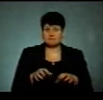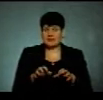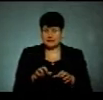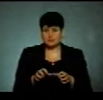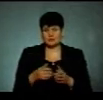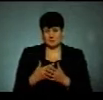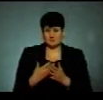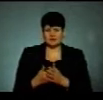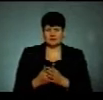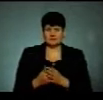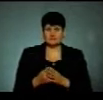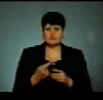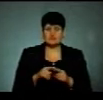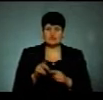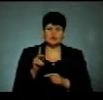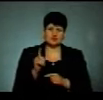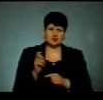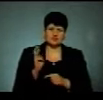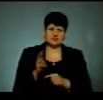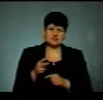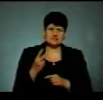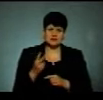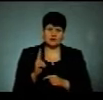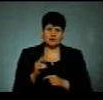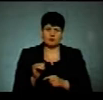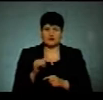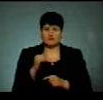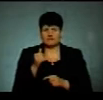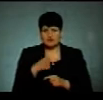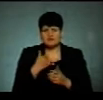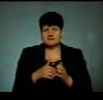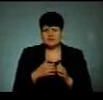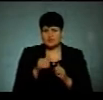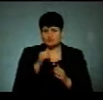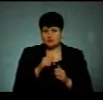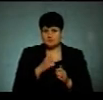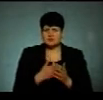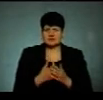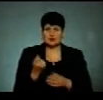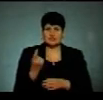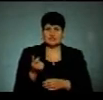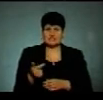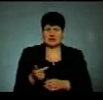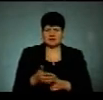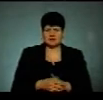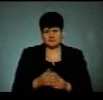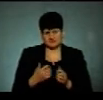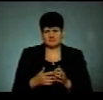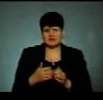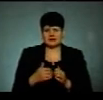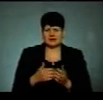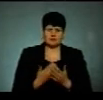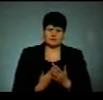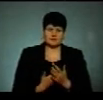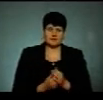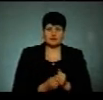плиткою газовою, то це є 132 куба на рік. В середньому на місяць йому оплата обходиться 11 гривень. В середньому. 11